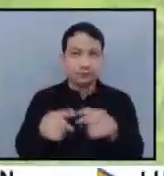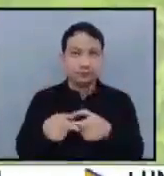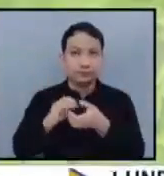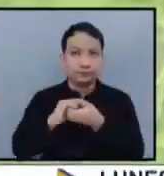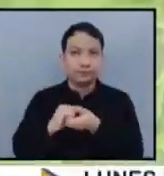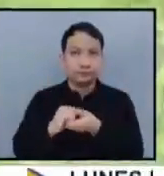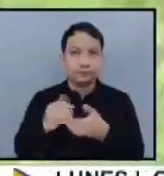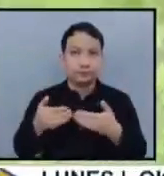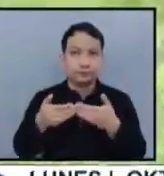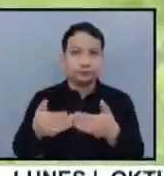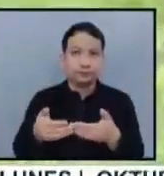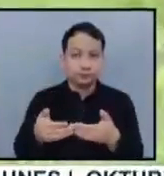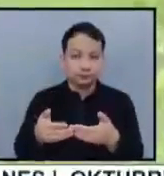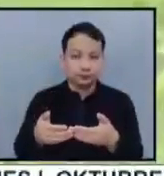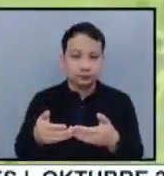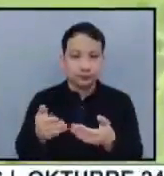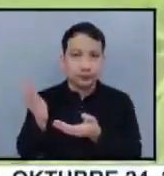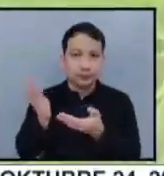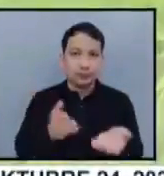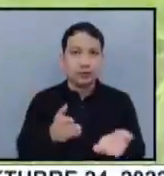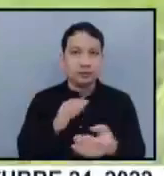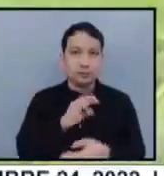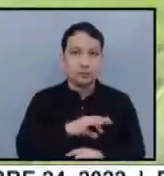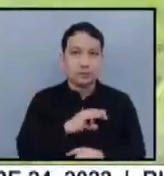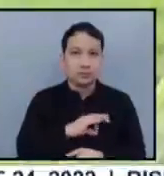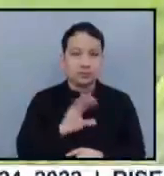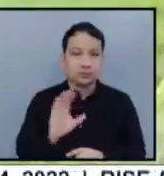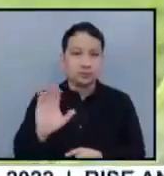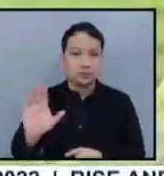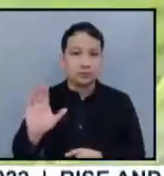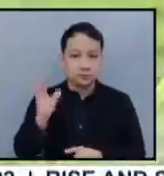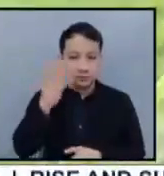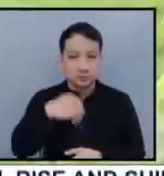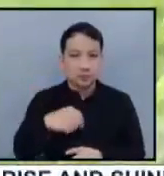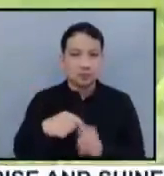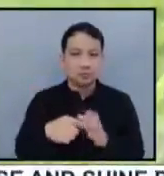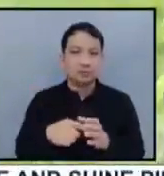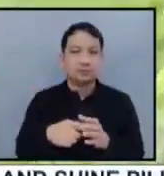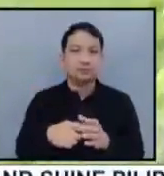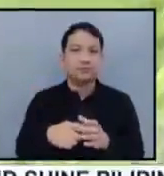Pilipino ang mga benepisyong taglay nito. Rod Lagusad, para sa Bayan.